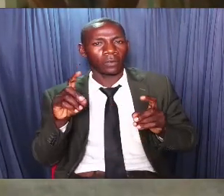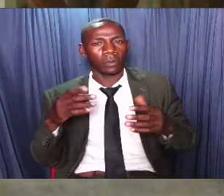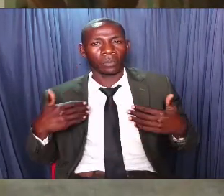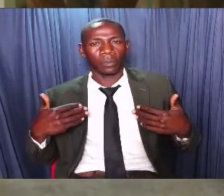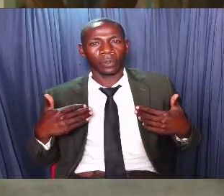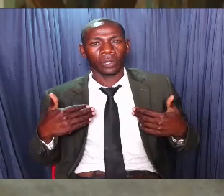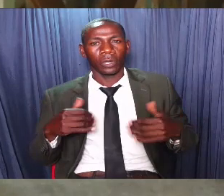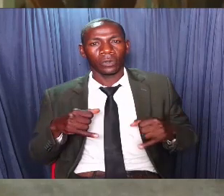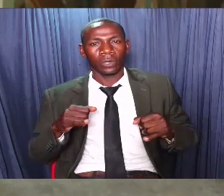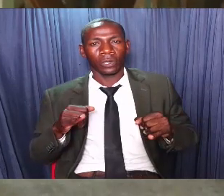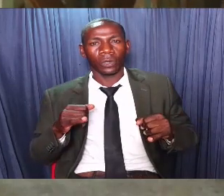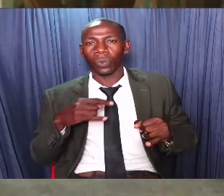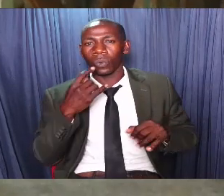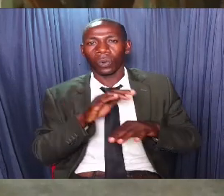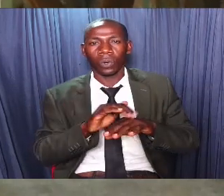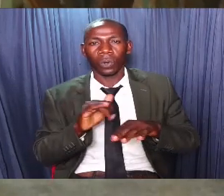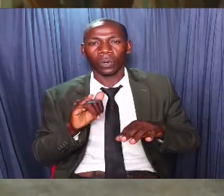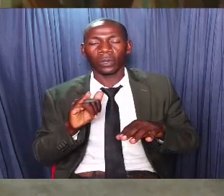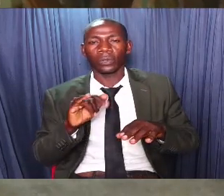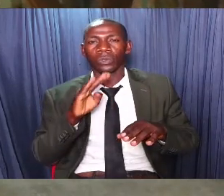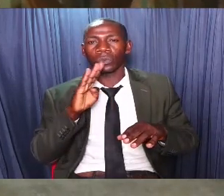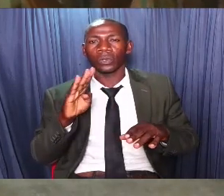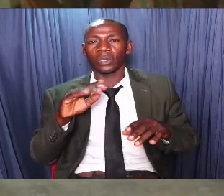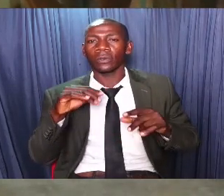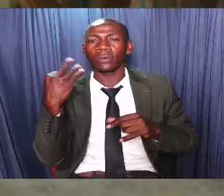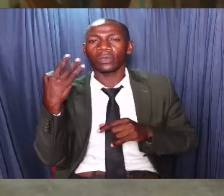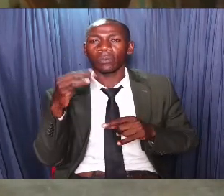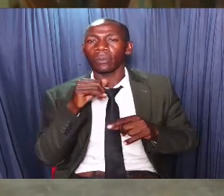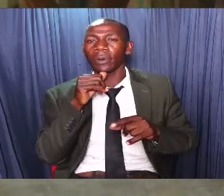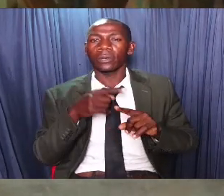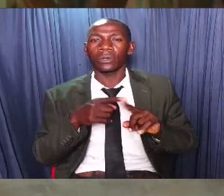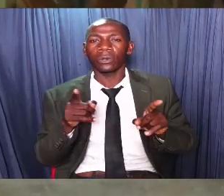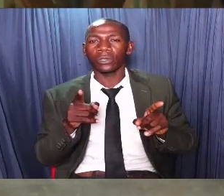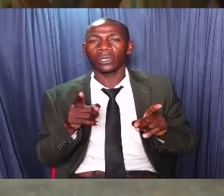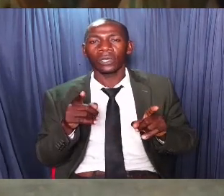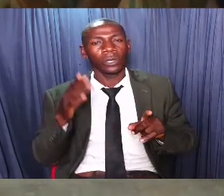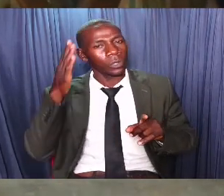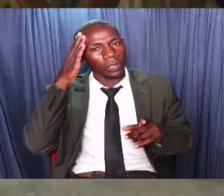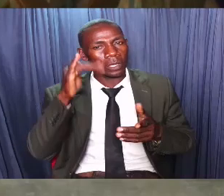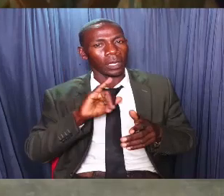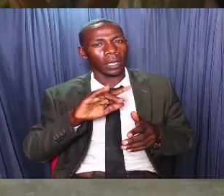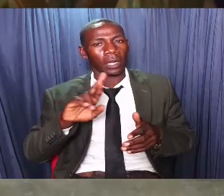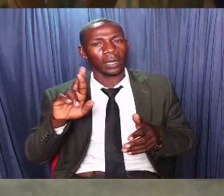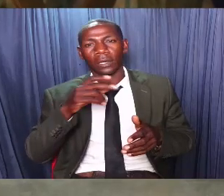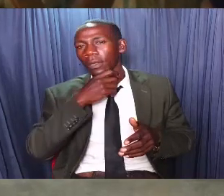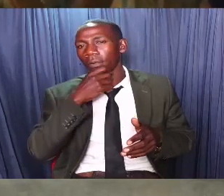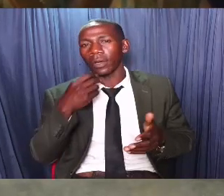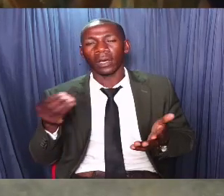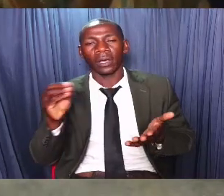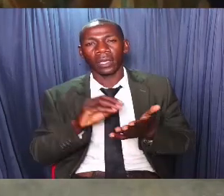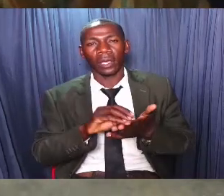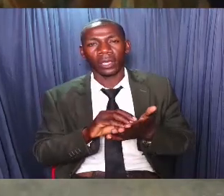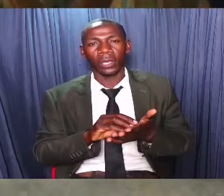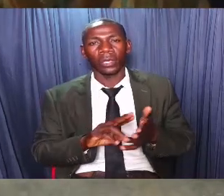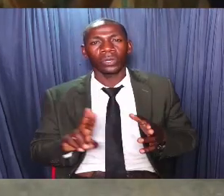Tena umewajaribu wale wajitao mitume nao sio ukawaona kuwa waongo. Tena